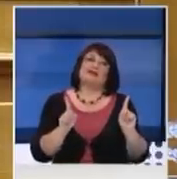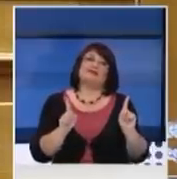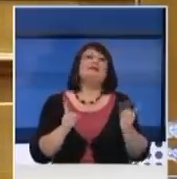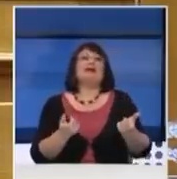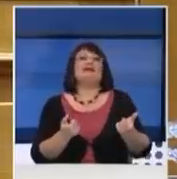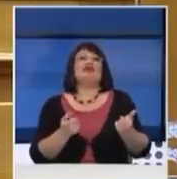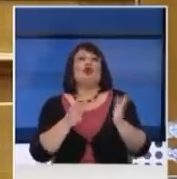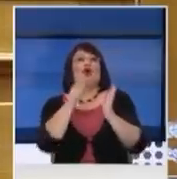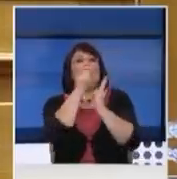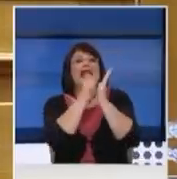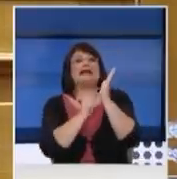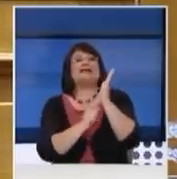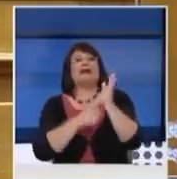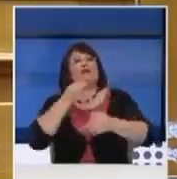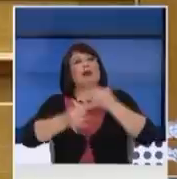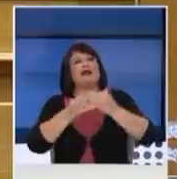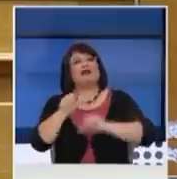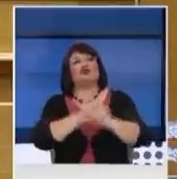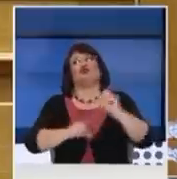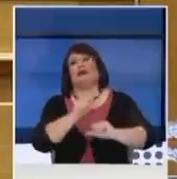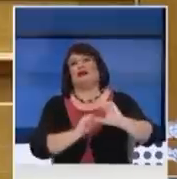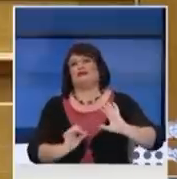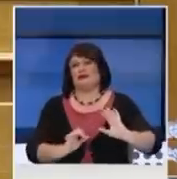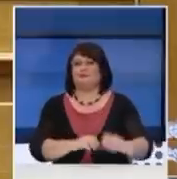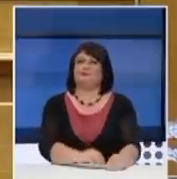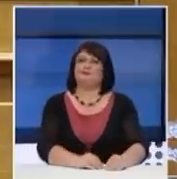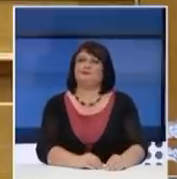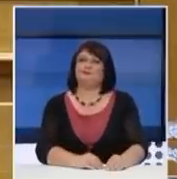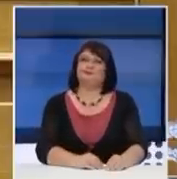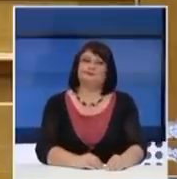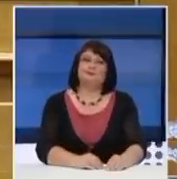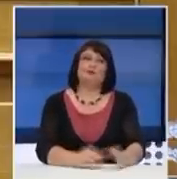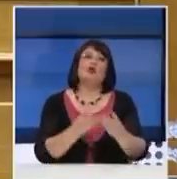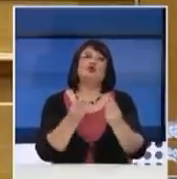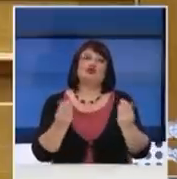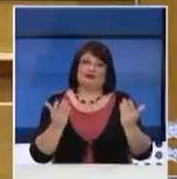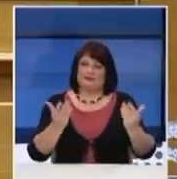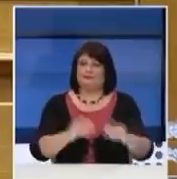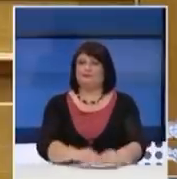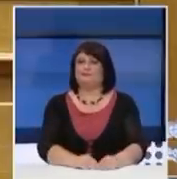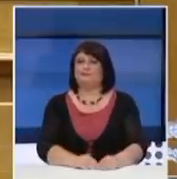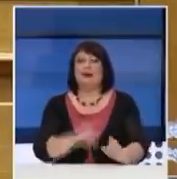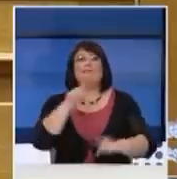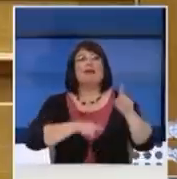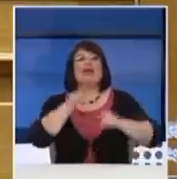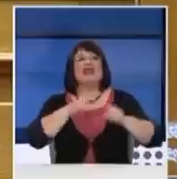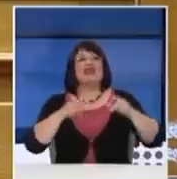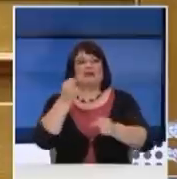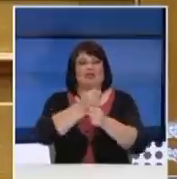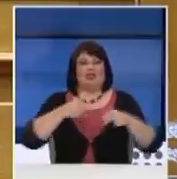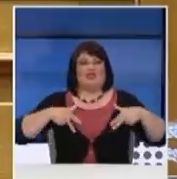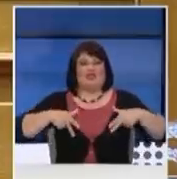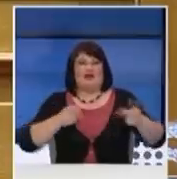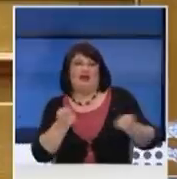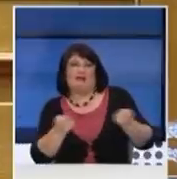διακυβερνήσεως και της μερικής ΑΟΣ. Πάμε στην ουσία. Στην μερικής διακυβερνήσεως, ξέρω τι λέω.